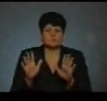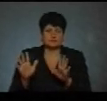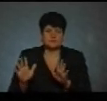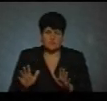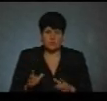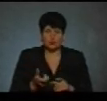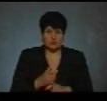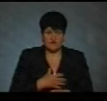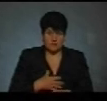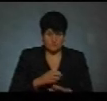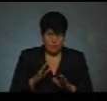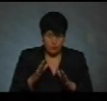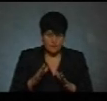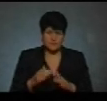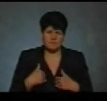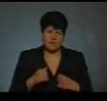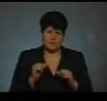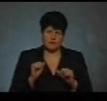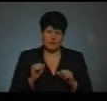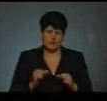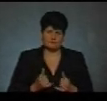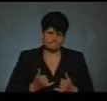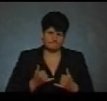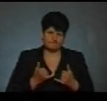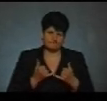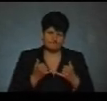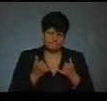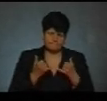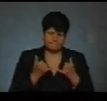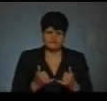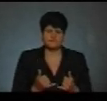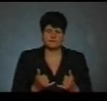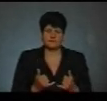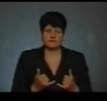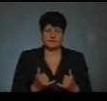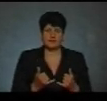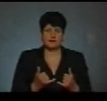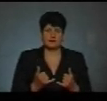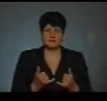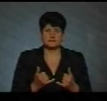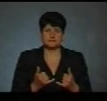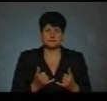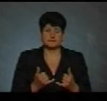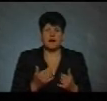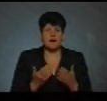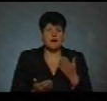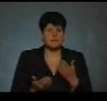які досить важливі, ми будемо, звичайно, входити в положення мешканців,